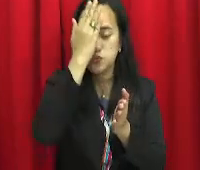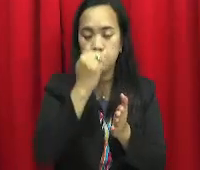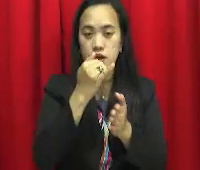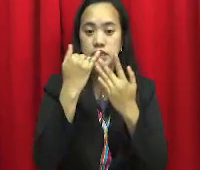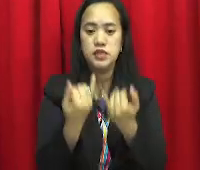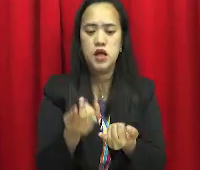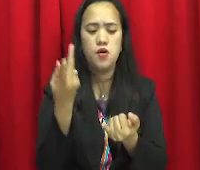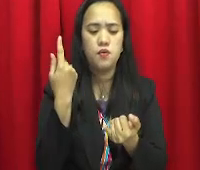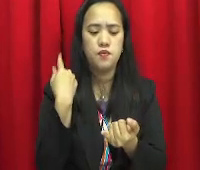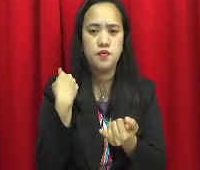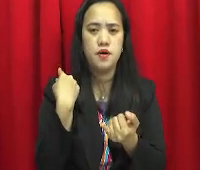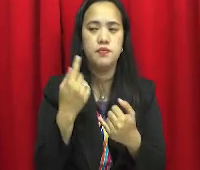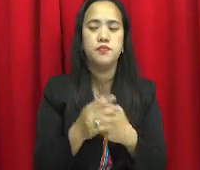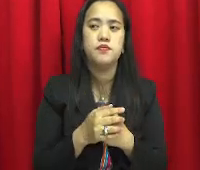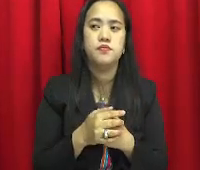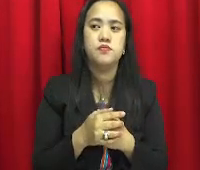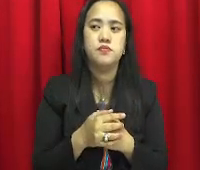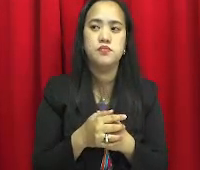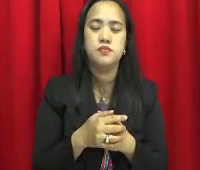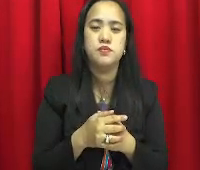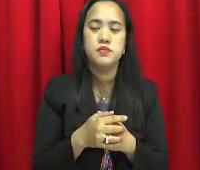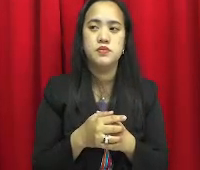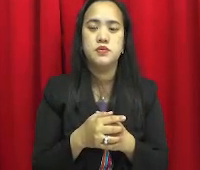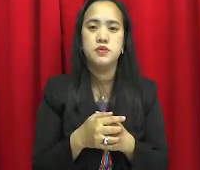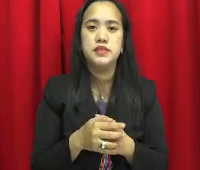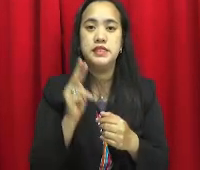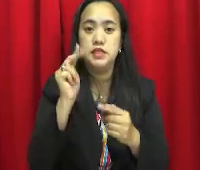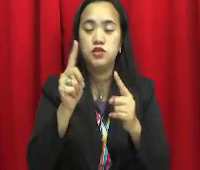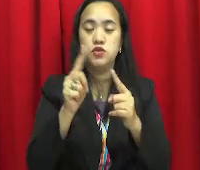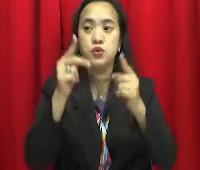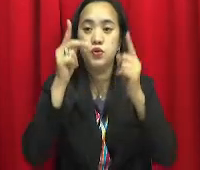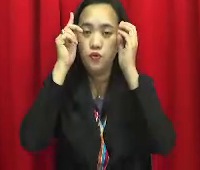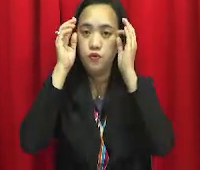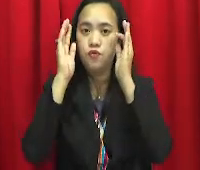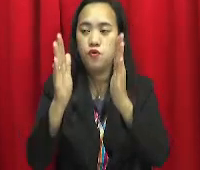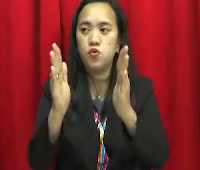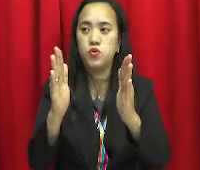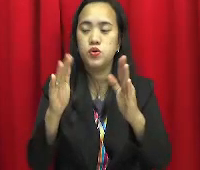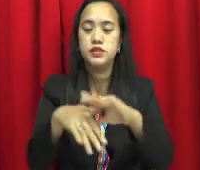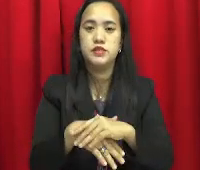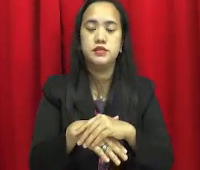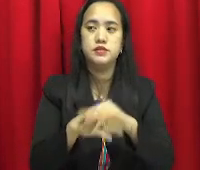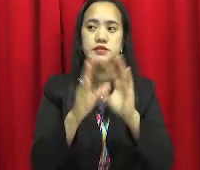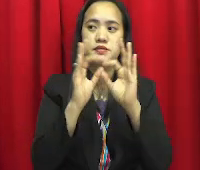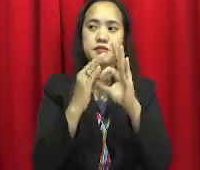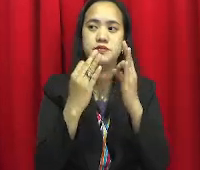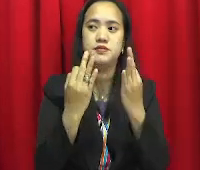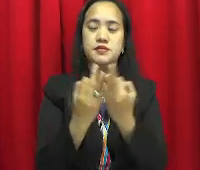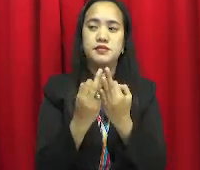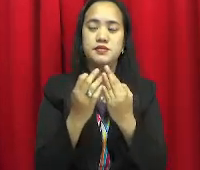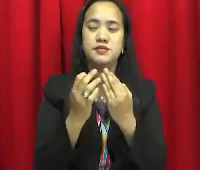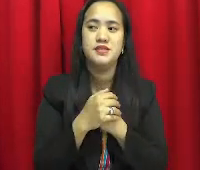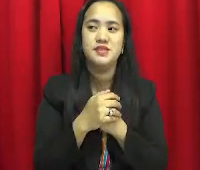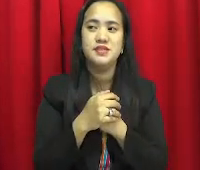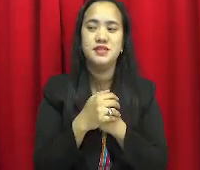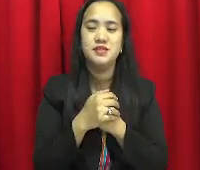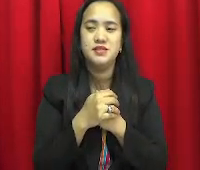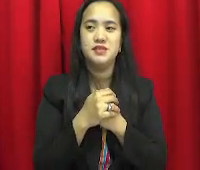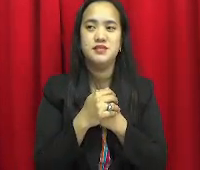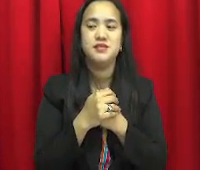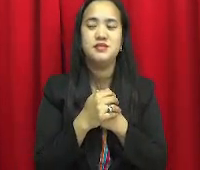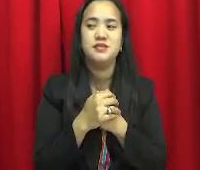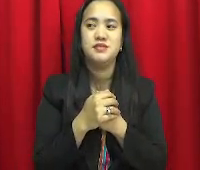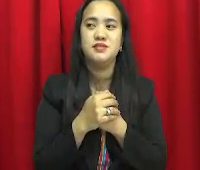talagang kailangan tumutok ako sa pamilya ko. Yeah, yeah. Mm-hmm. Mabuti na lang hindi ako binigyan muna ng Panginoon bago